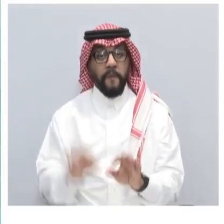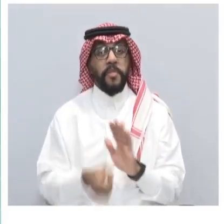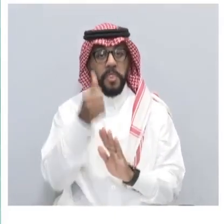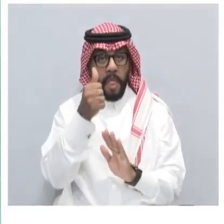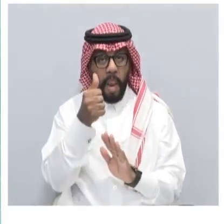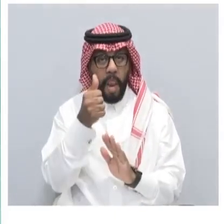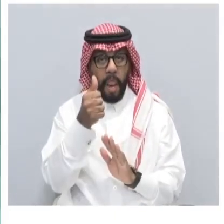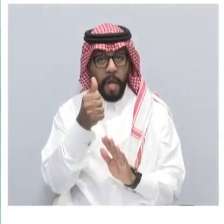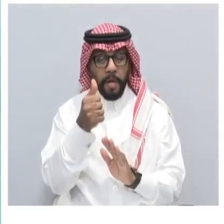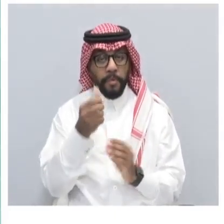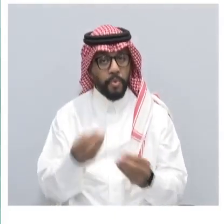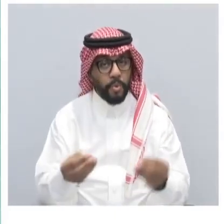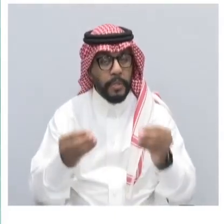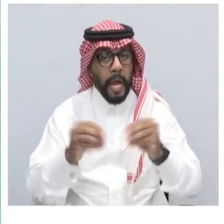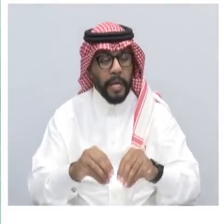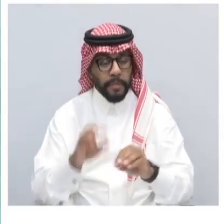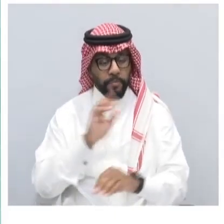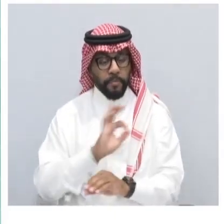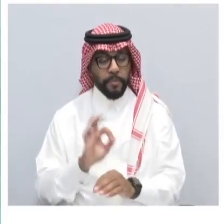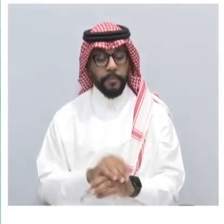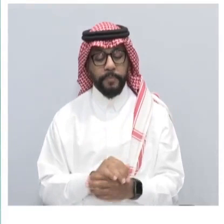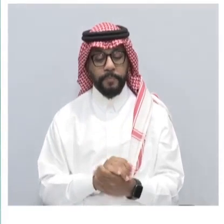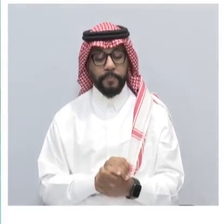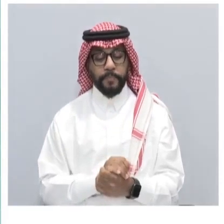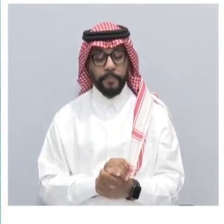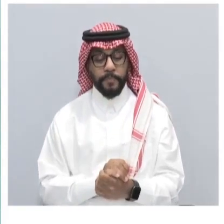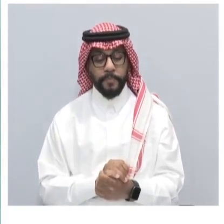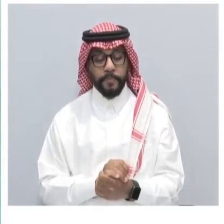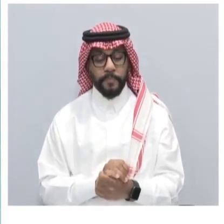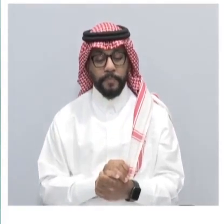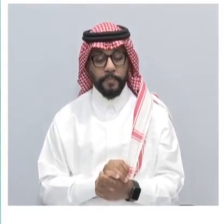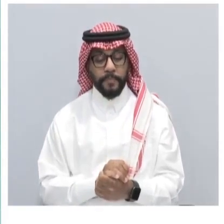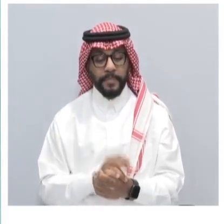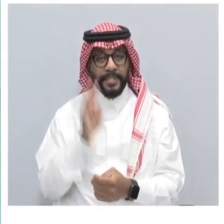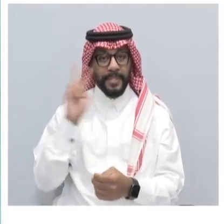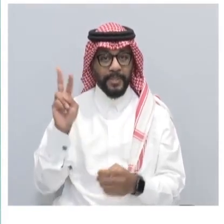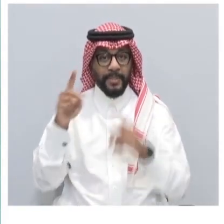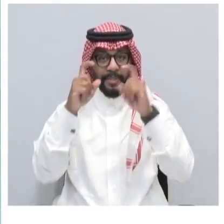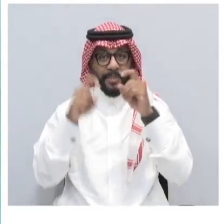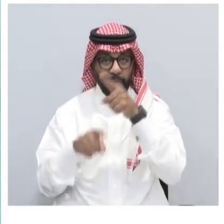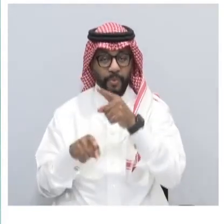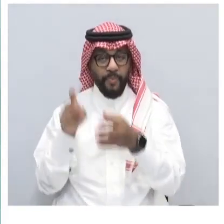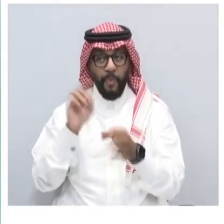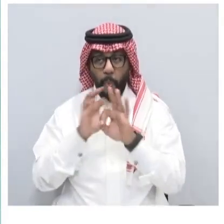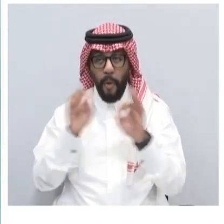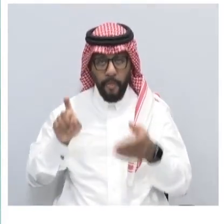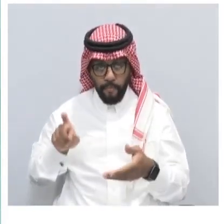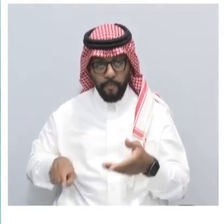لحدود او لزياده اضافه الحدود تظهر لدينا هذه النافذه